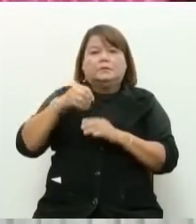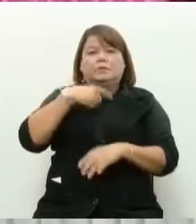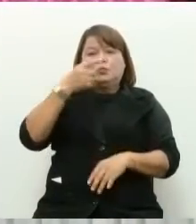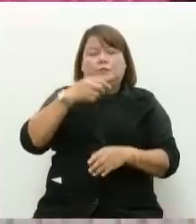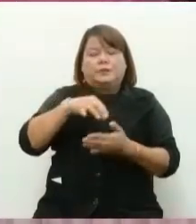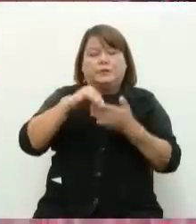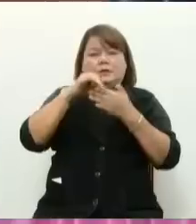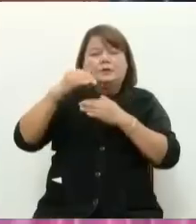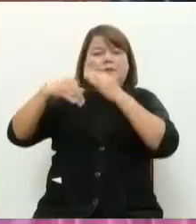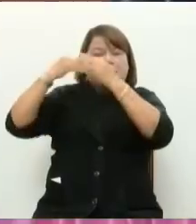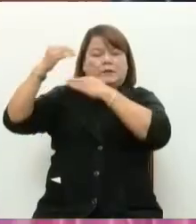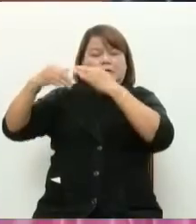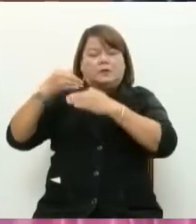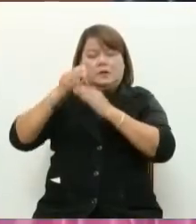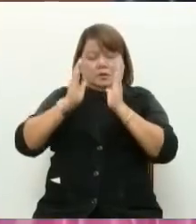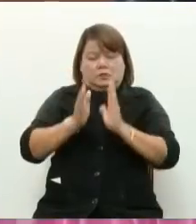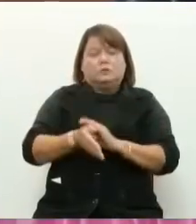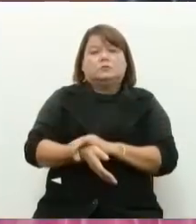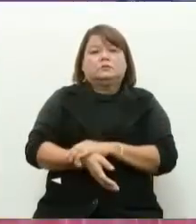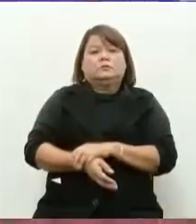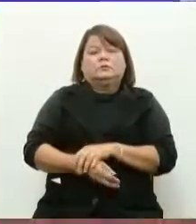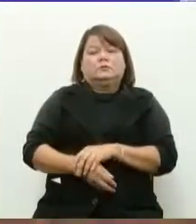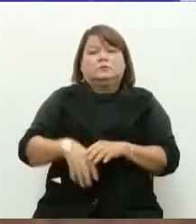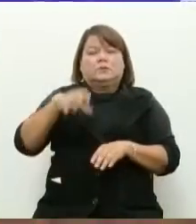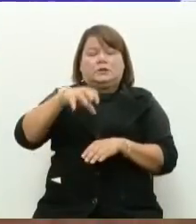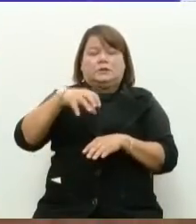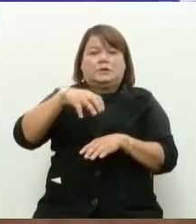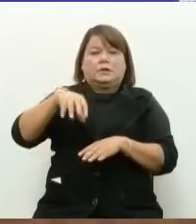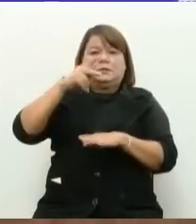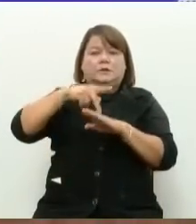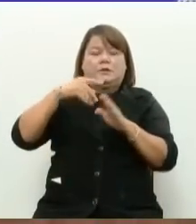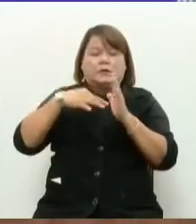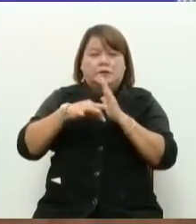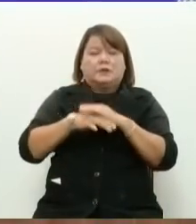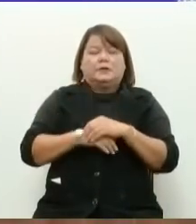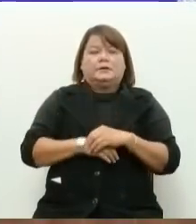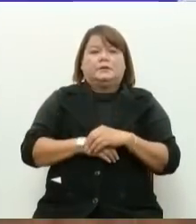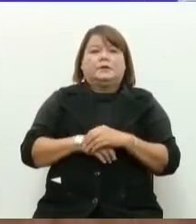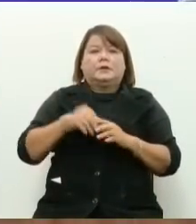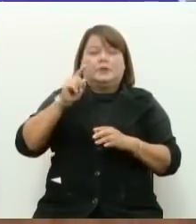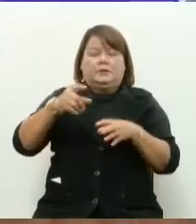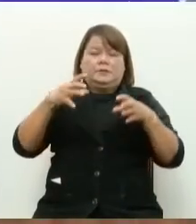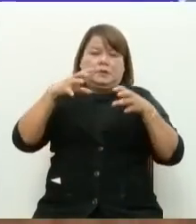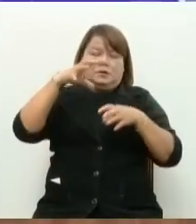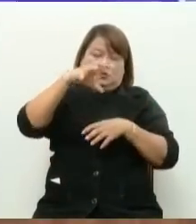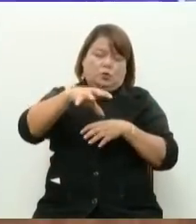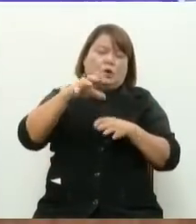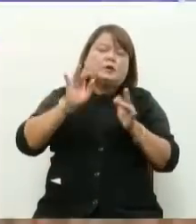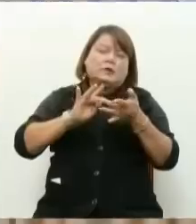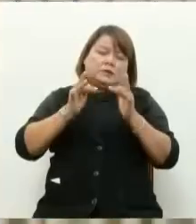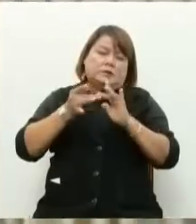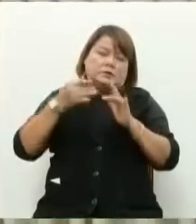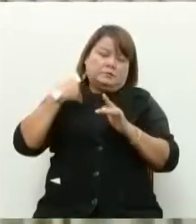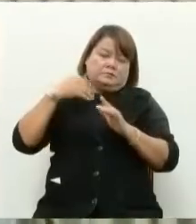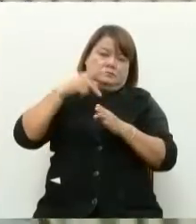องการพัฒนาศักยภาพบุคลากรในสำนักงานเขตพื้นที่การศึกษาให้เป็นองค์กรดิจิทัลประจ